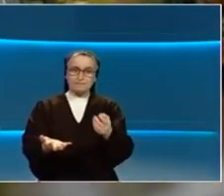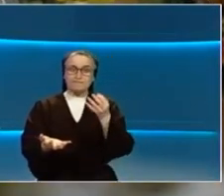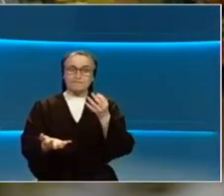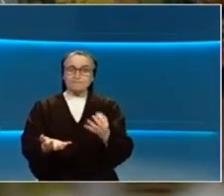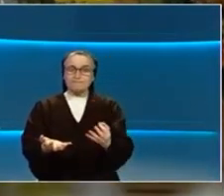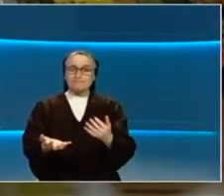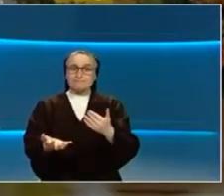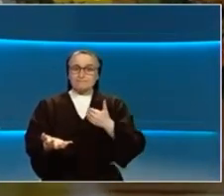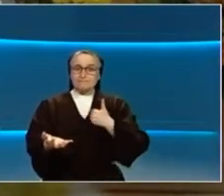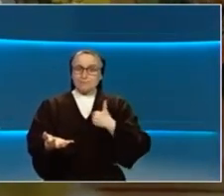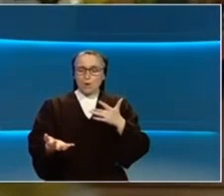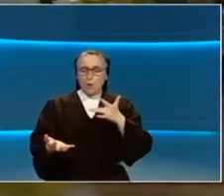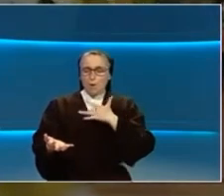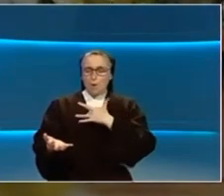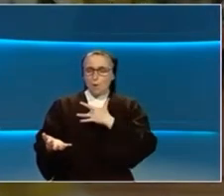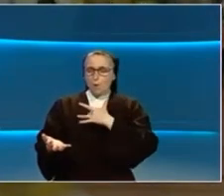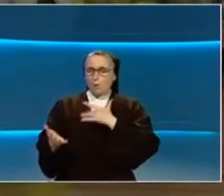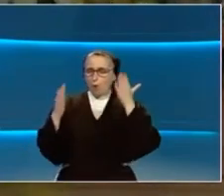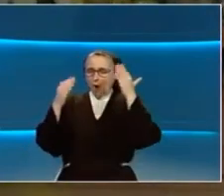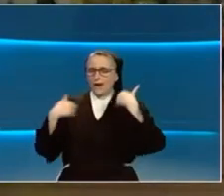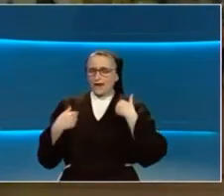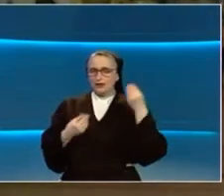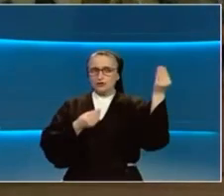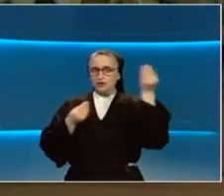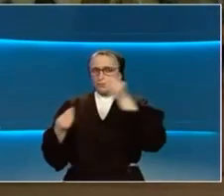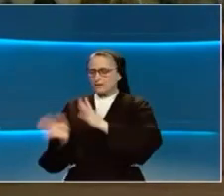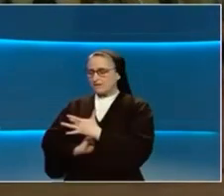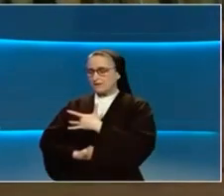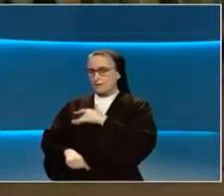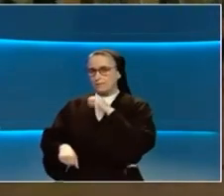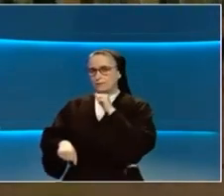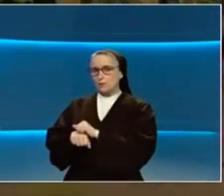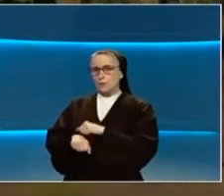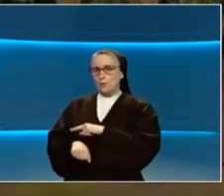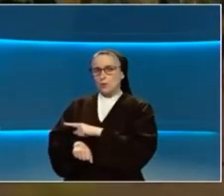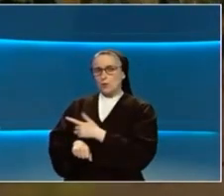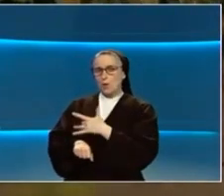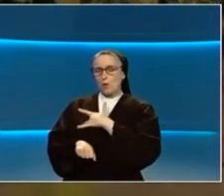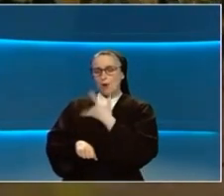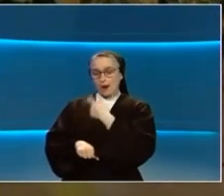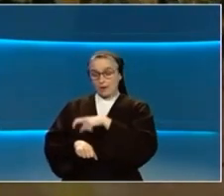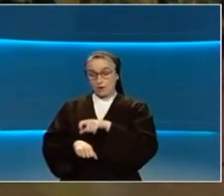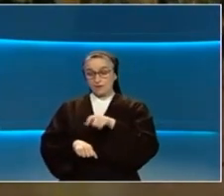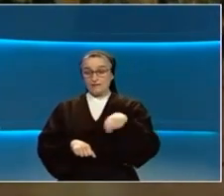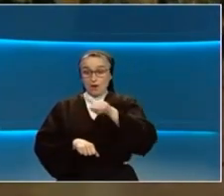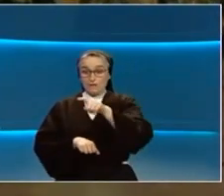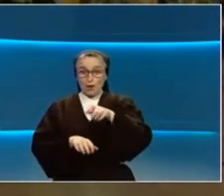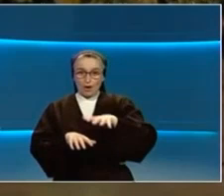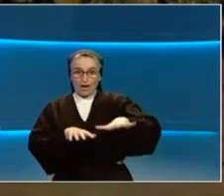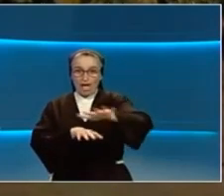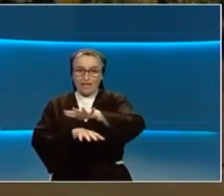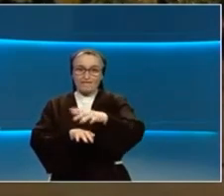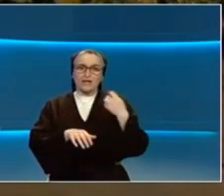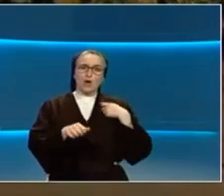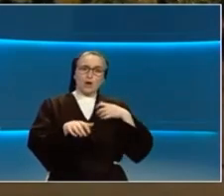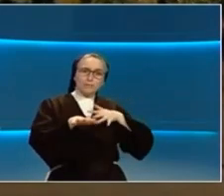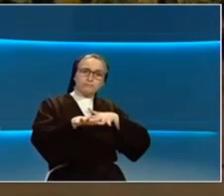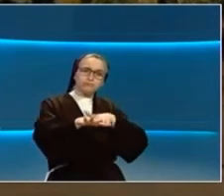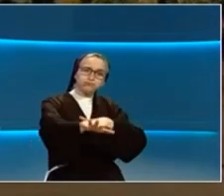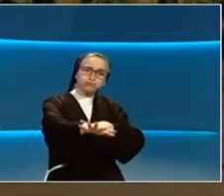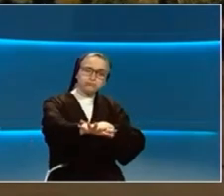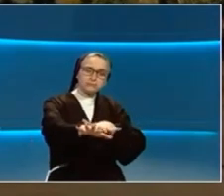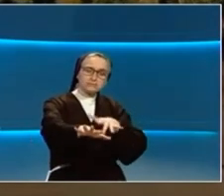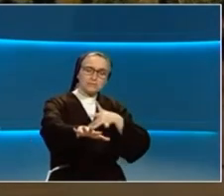Ecco, io rendo ostinato il cuore degli egiziani, così che entrino dietro di loro, e